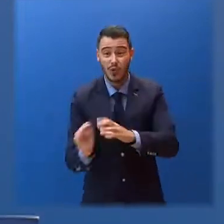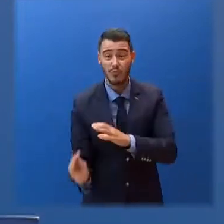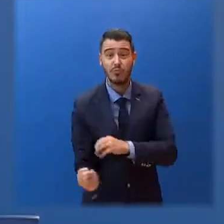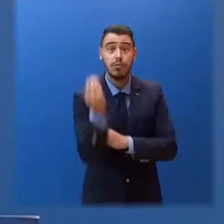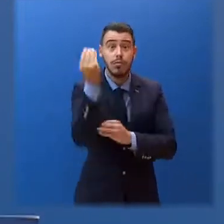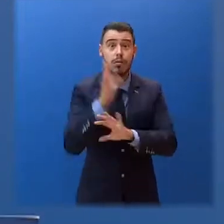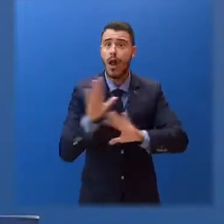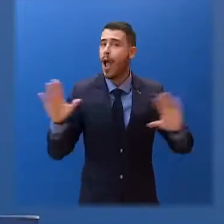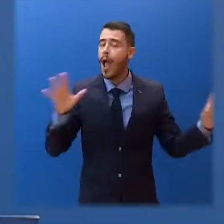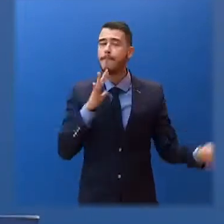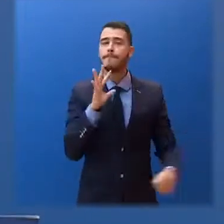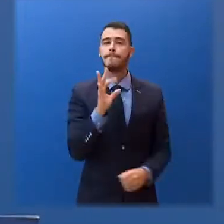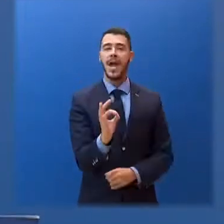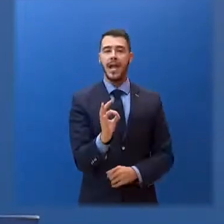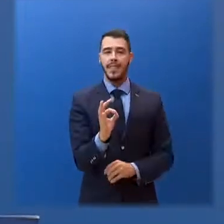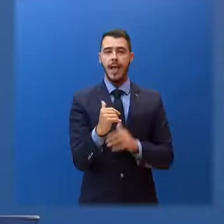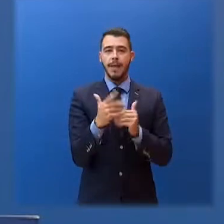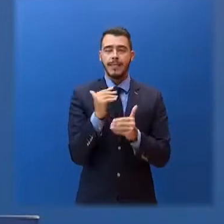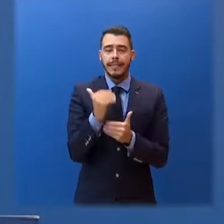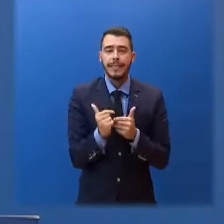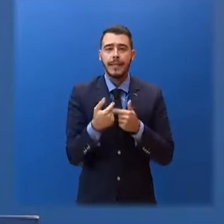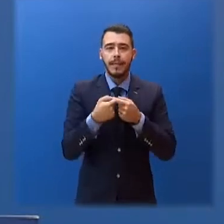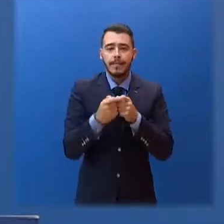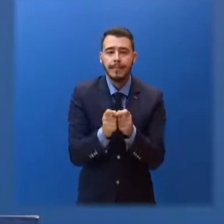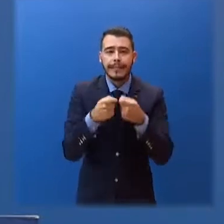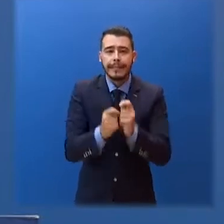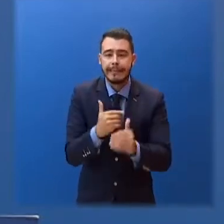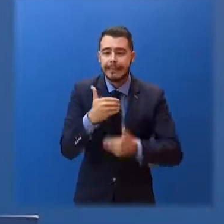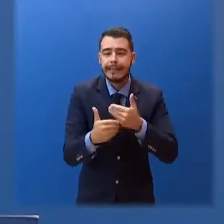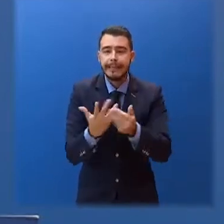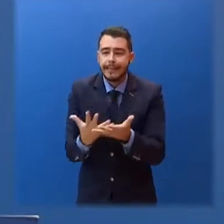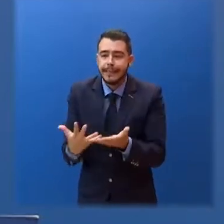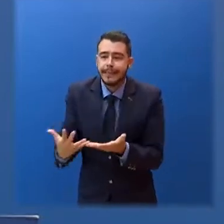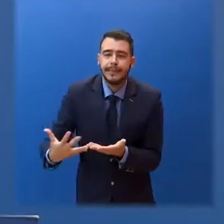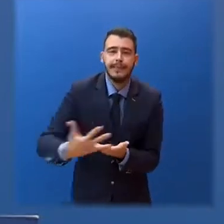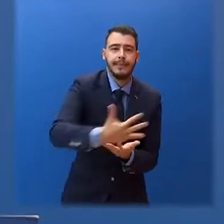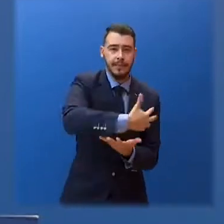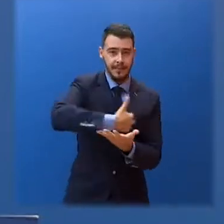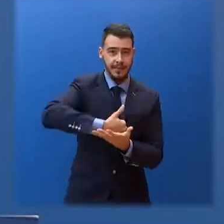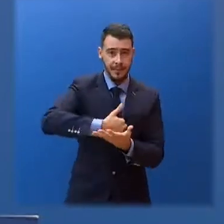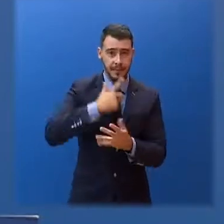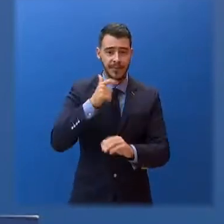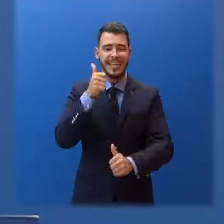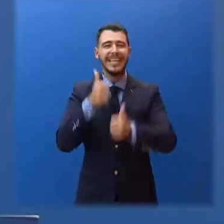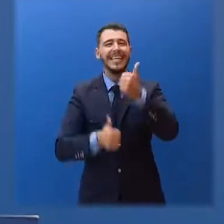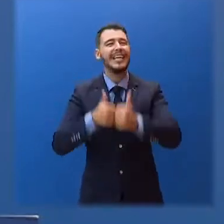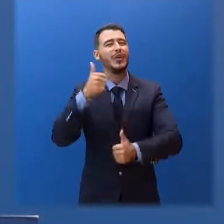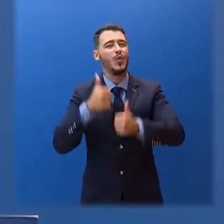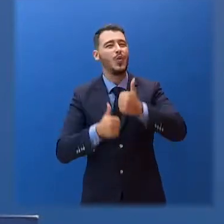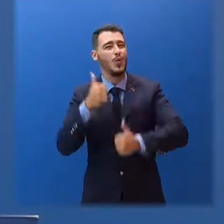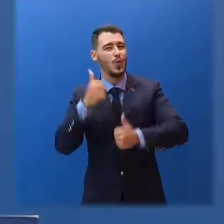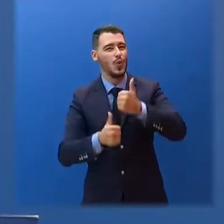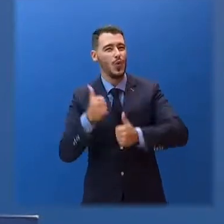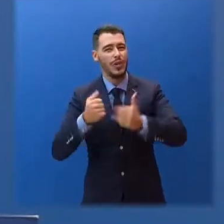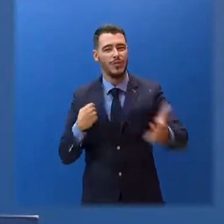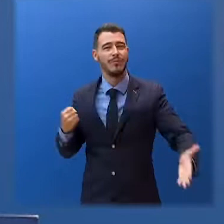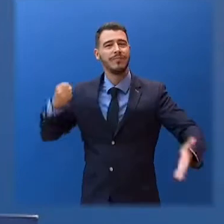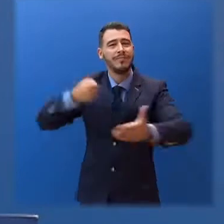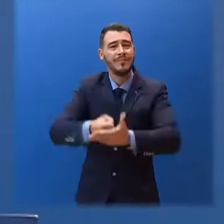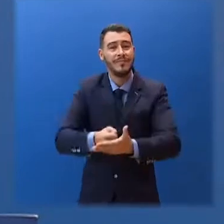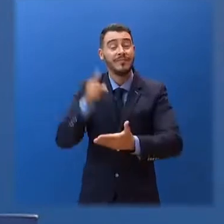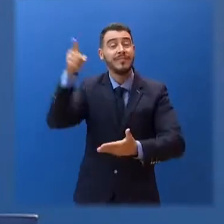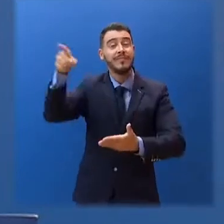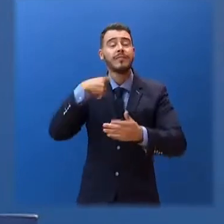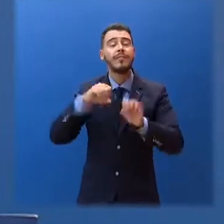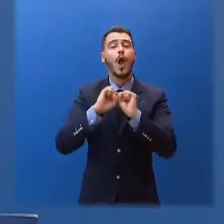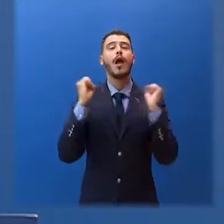μηδέν. Όπως έχει τονίσει ο Πρωθυπουργός, ήδη από τα τέλη Ιουνίου, στην ομιλία του στην 28η Τακτική Γενική Συνέλευση του